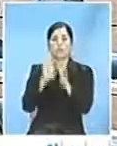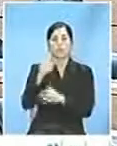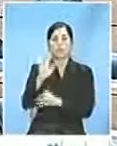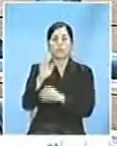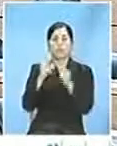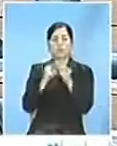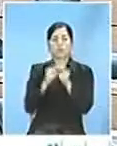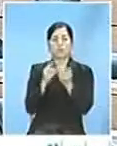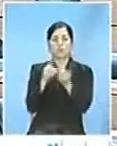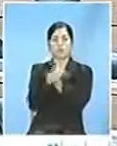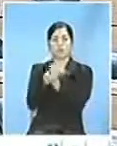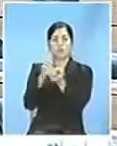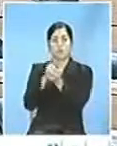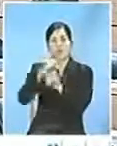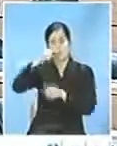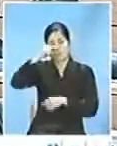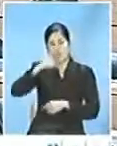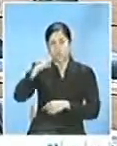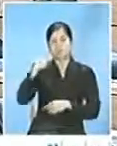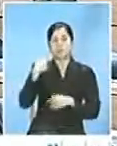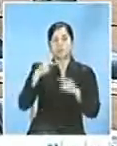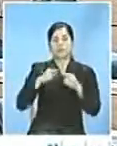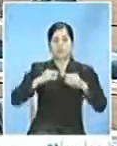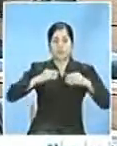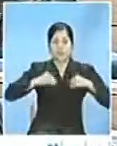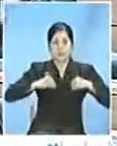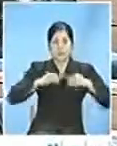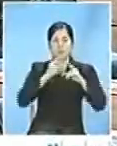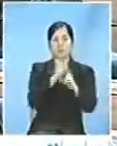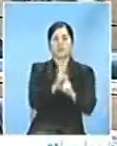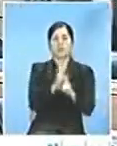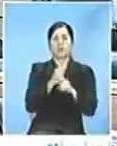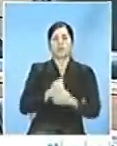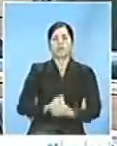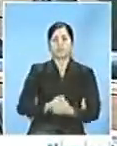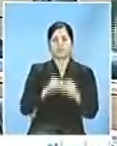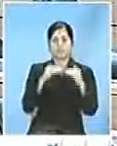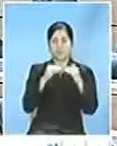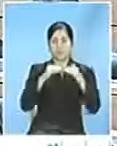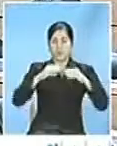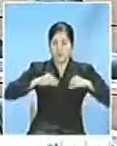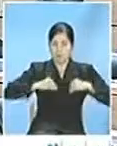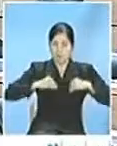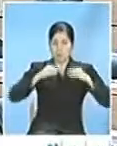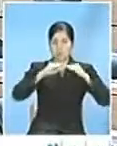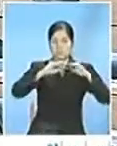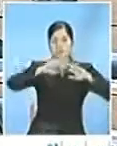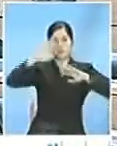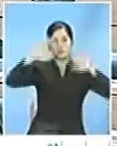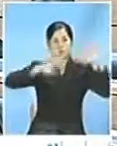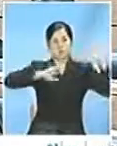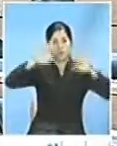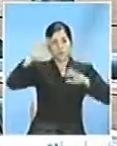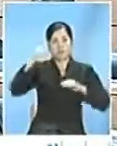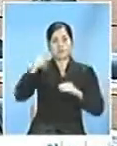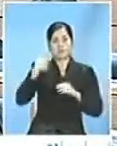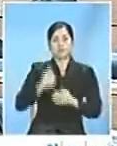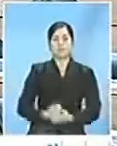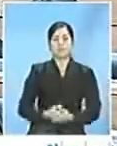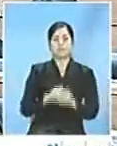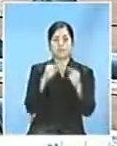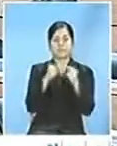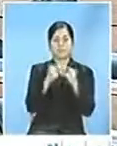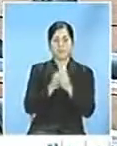ที่มีความเชื่อมั่นในคุณธรรมและเชื่อมั่นในระบอบประชาธิปไตยที่มีพระมหากษัตริย์ทรงเป็นประมุขนั้น